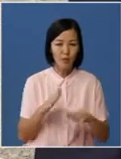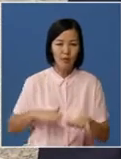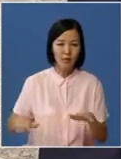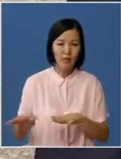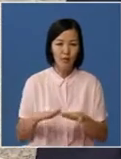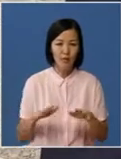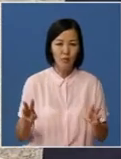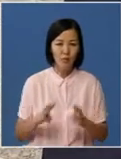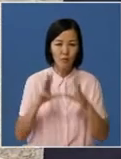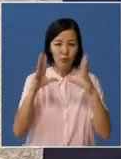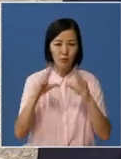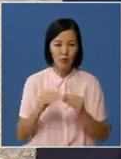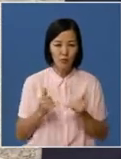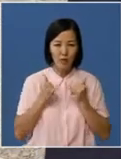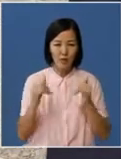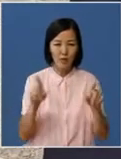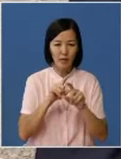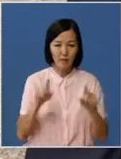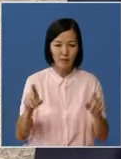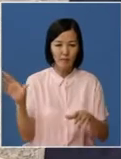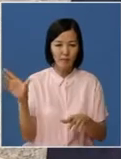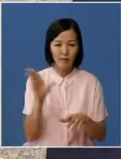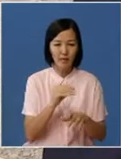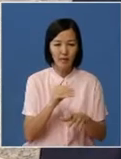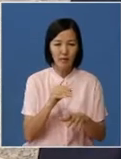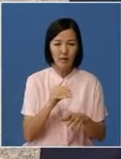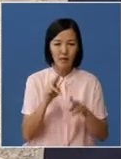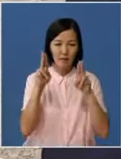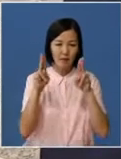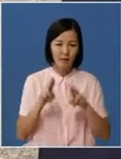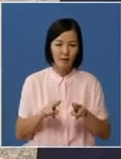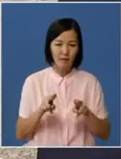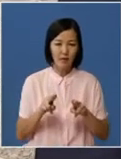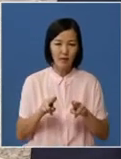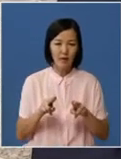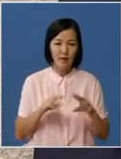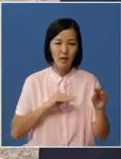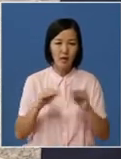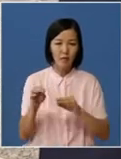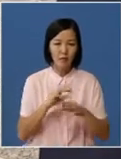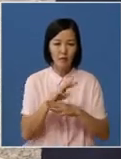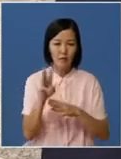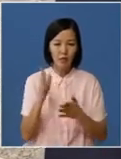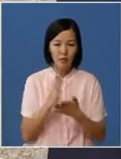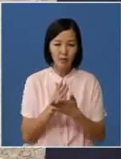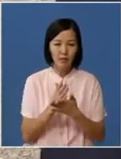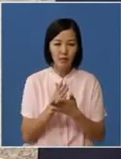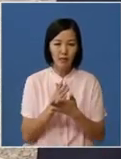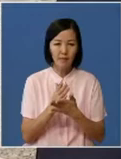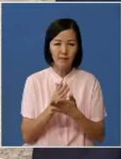бұл. Бұл жерде барлық регламентке сәйкес құрал жабдықтармен жабдықталған,